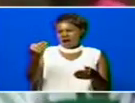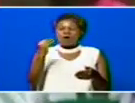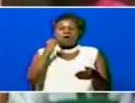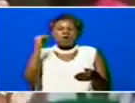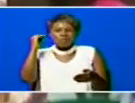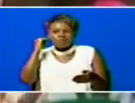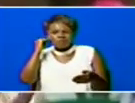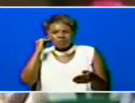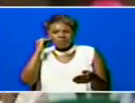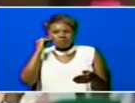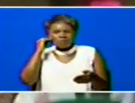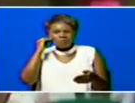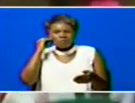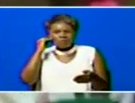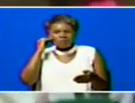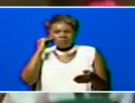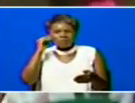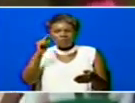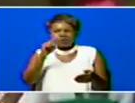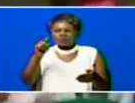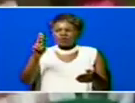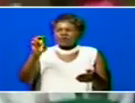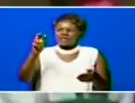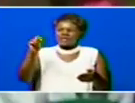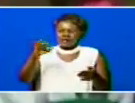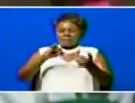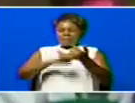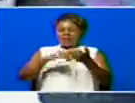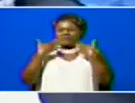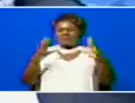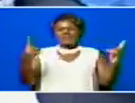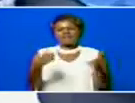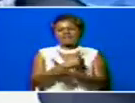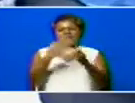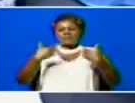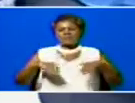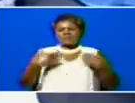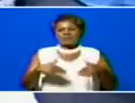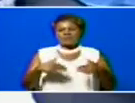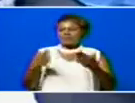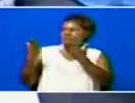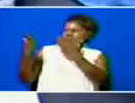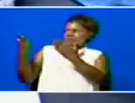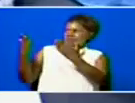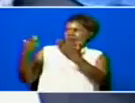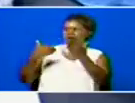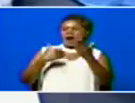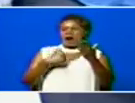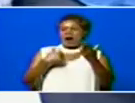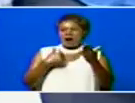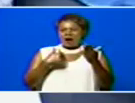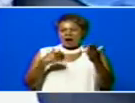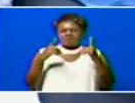home, Zuena mke wa mtu. You know? So we are different. Hata hivyo Tundu Lisu anahoja kwa